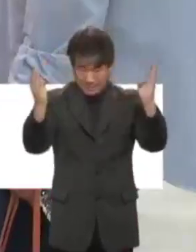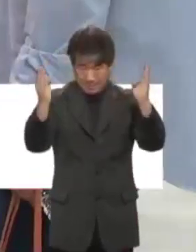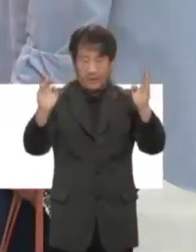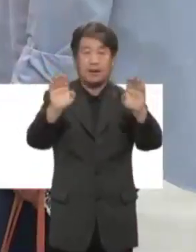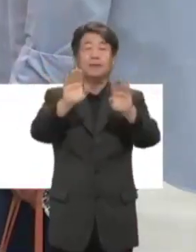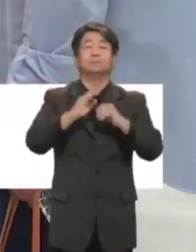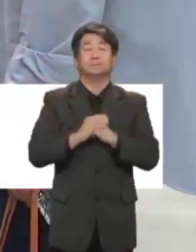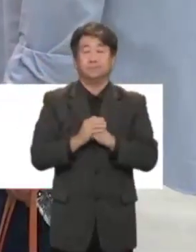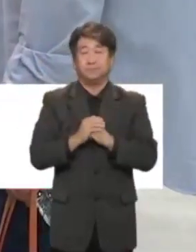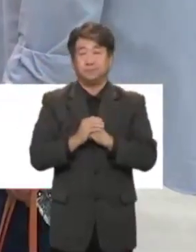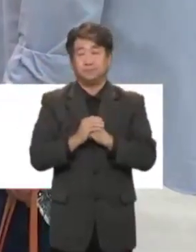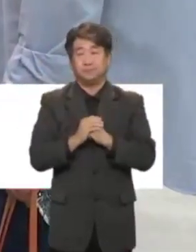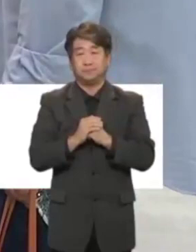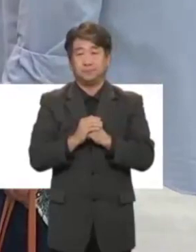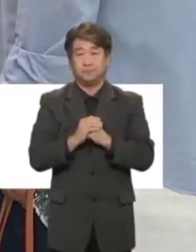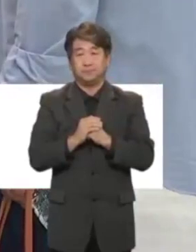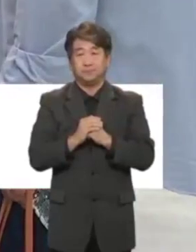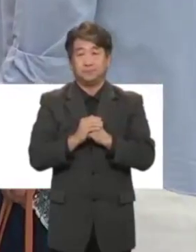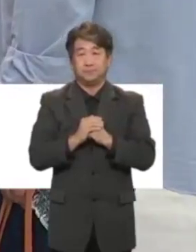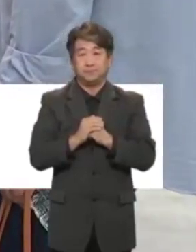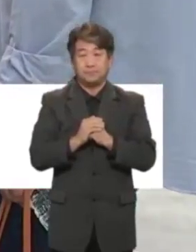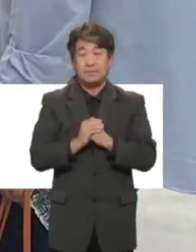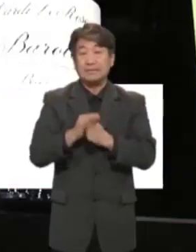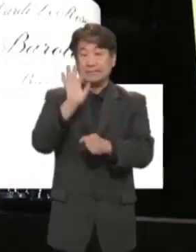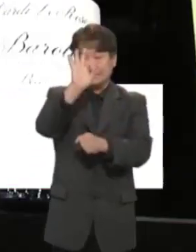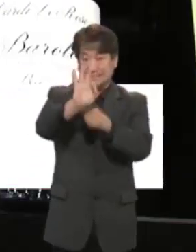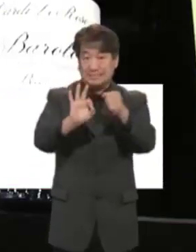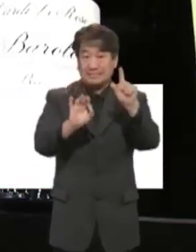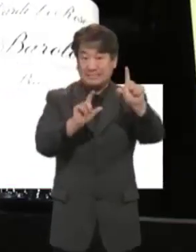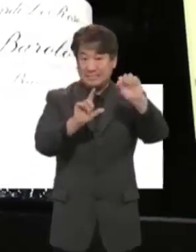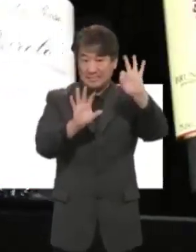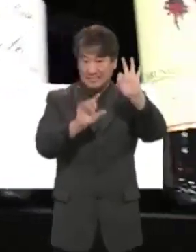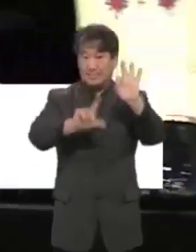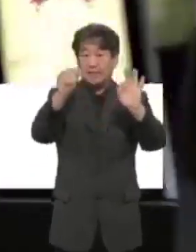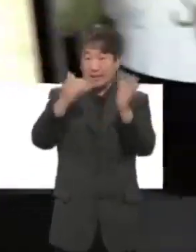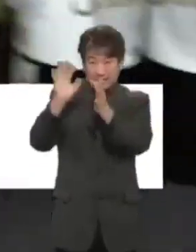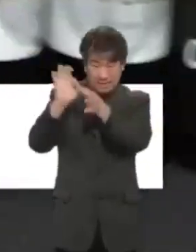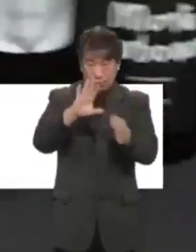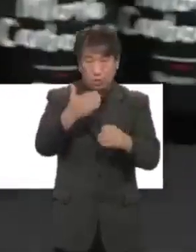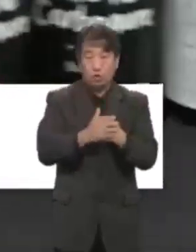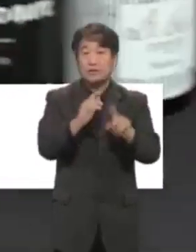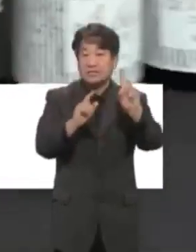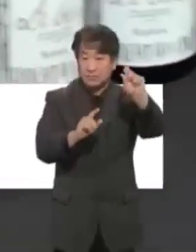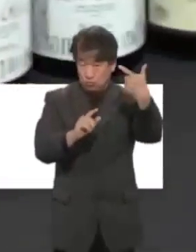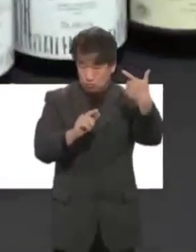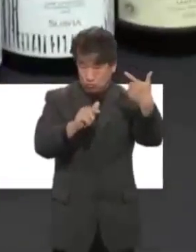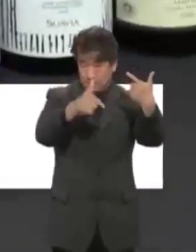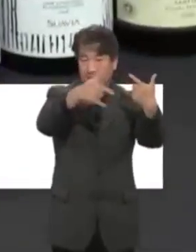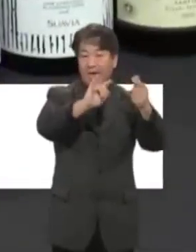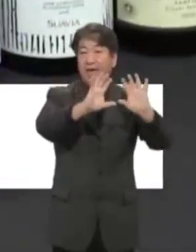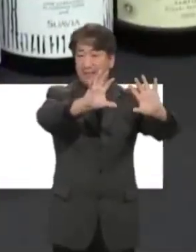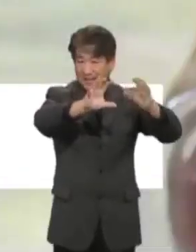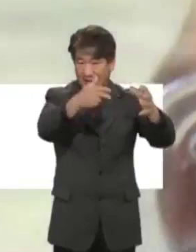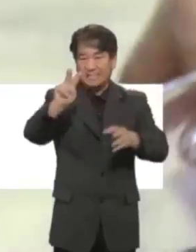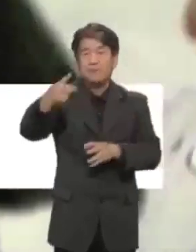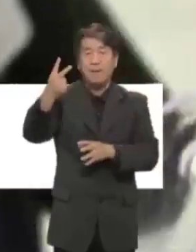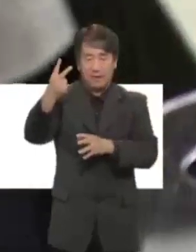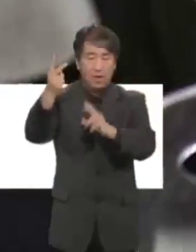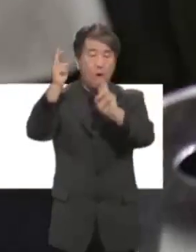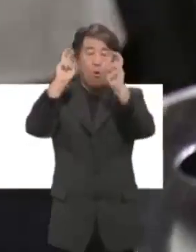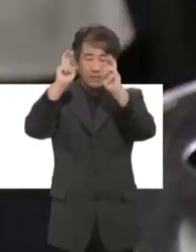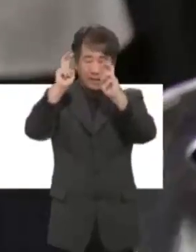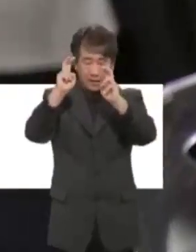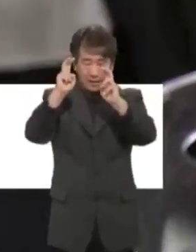제2전시장에서 막을 올렸습니다 10일까지 이어지는이 행사에는 모두 16개국 200여개 업체가 아시아 최대